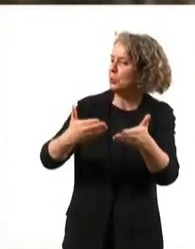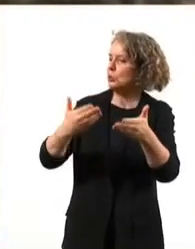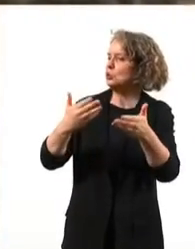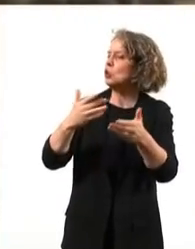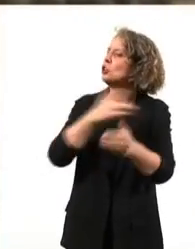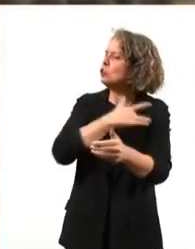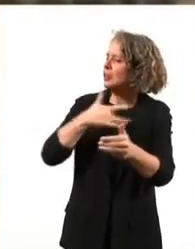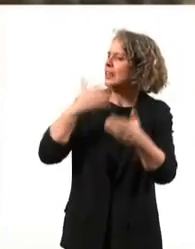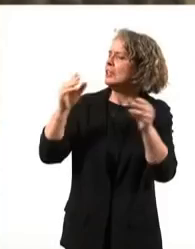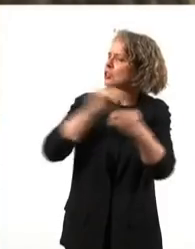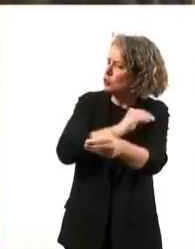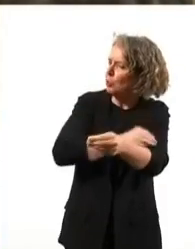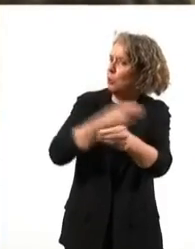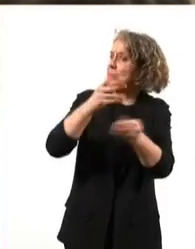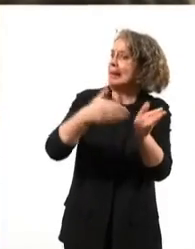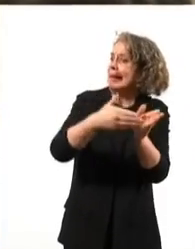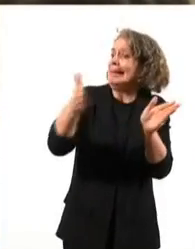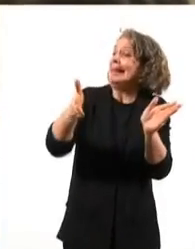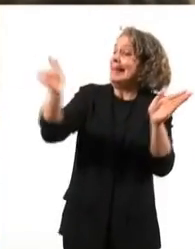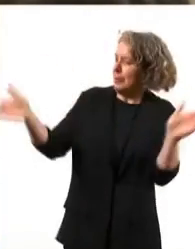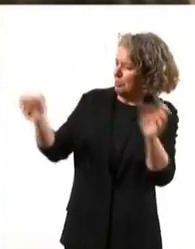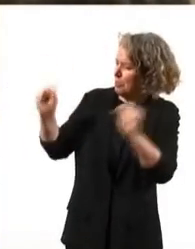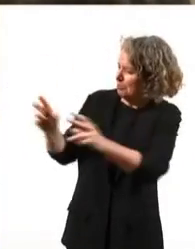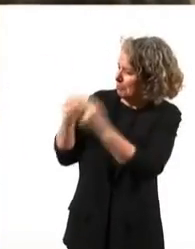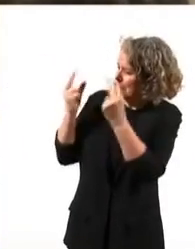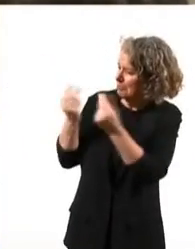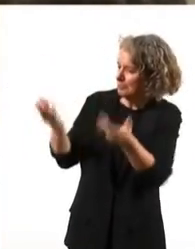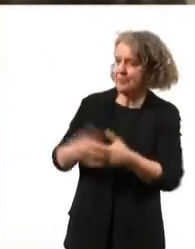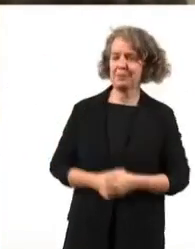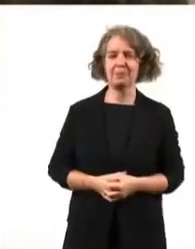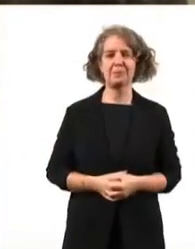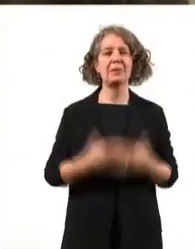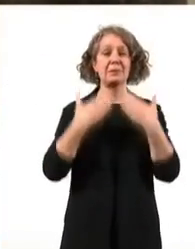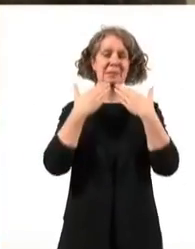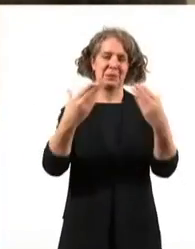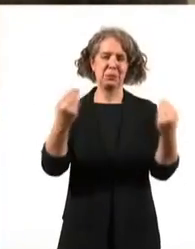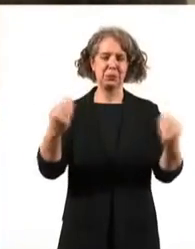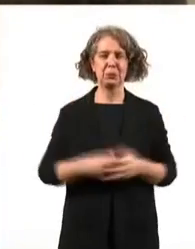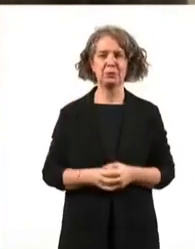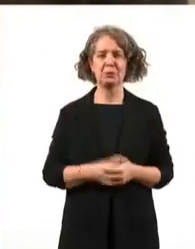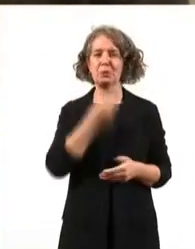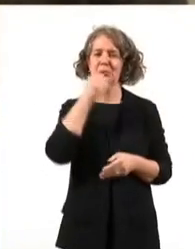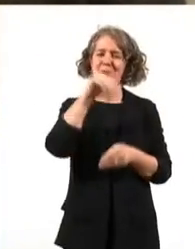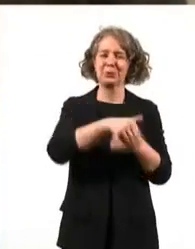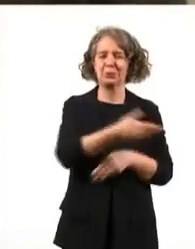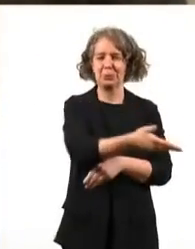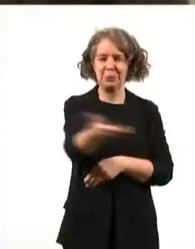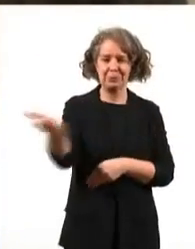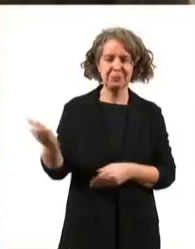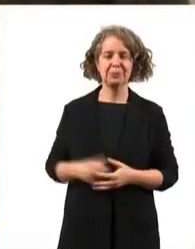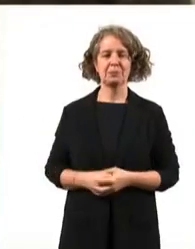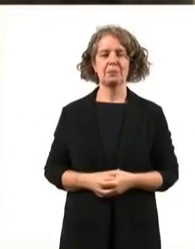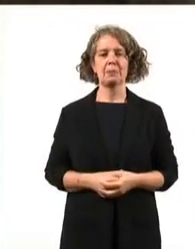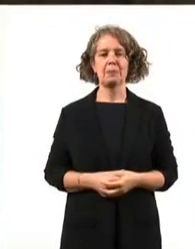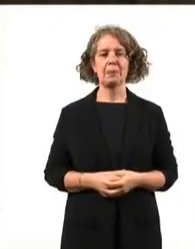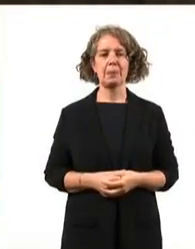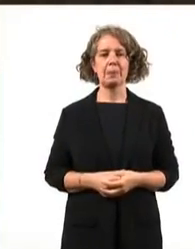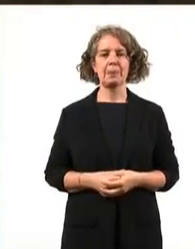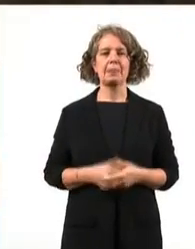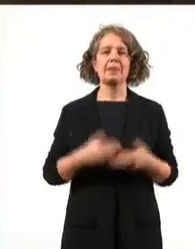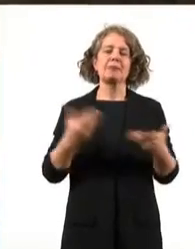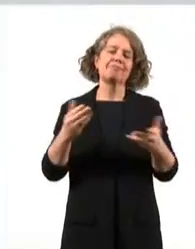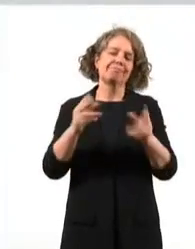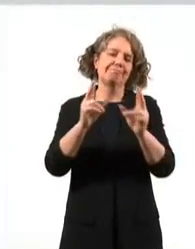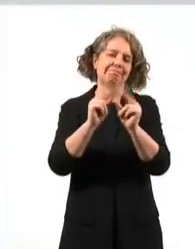le sport. Je te laisse nous élargir l'horizon. Merci beaucoup. Bonsoir à toutes et tous. Pour la